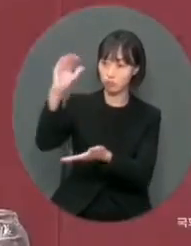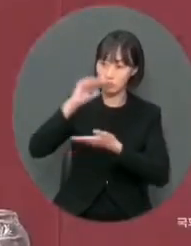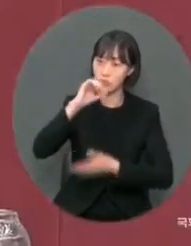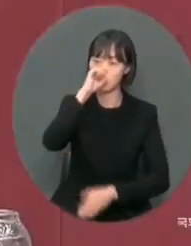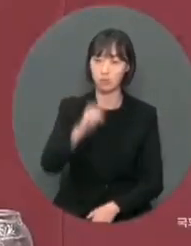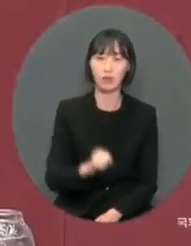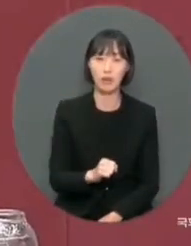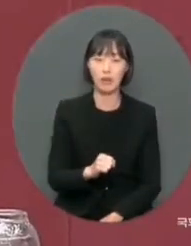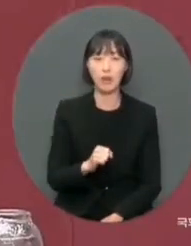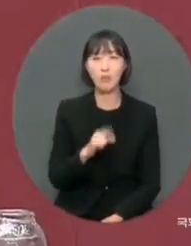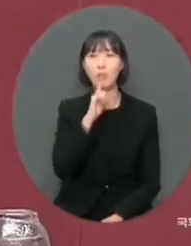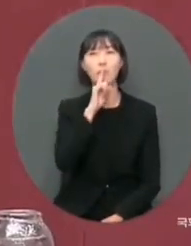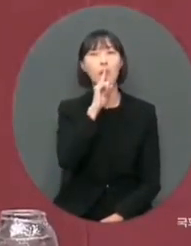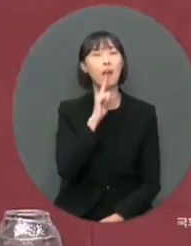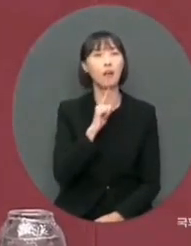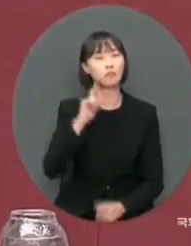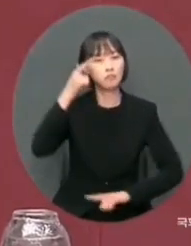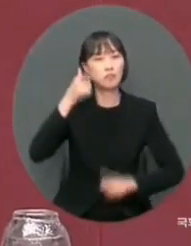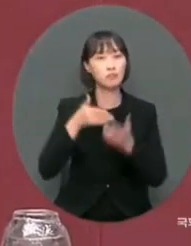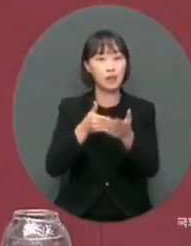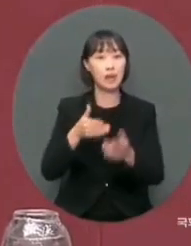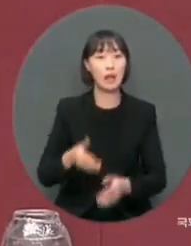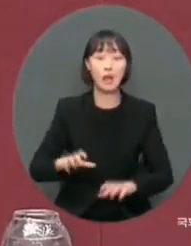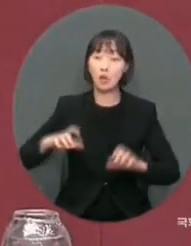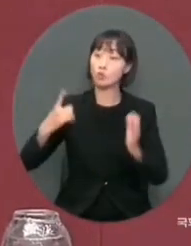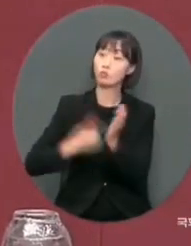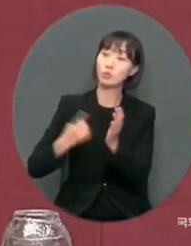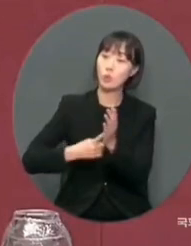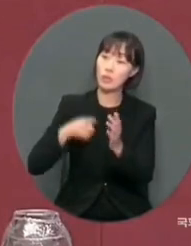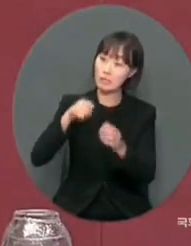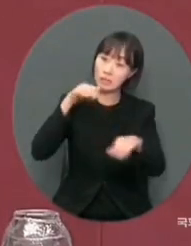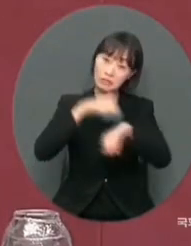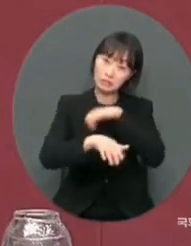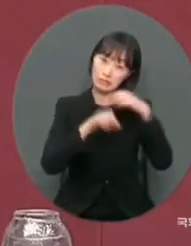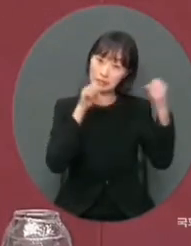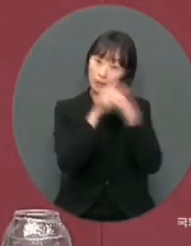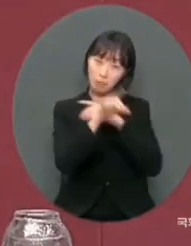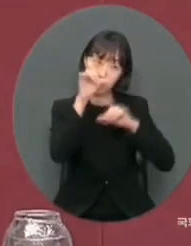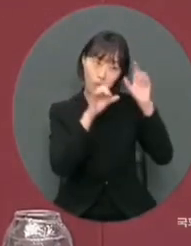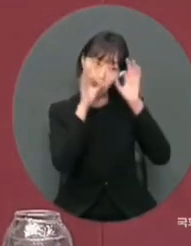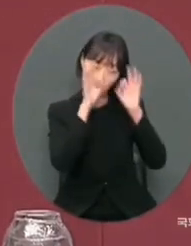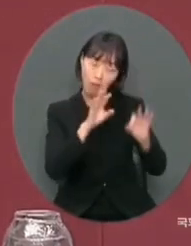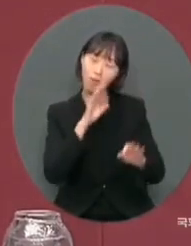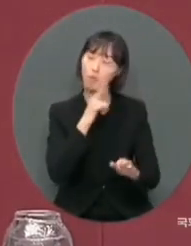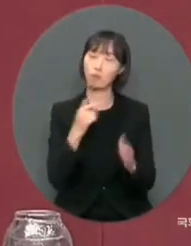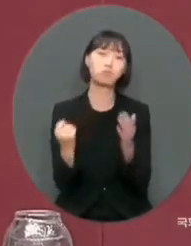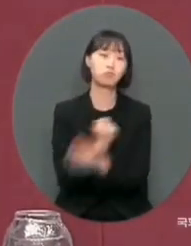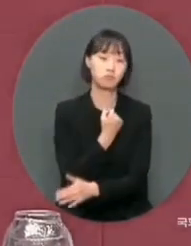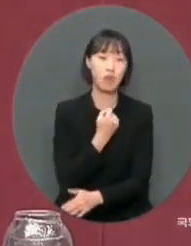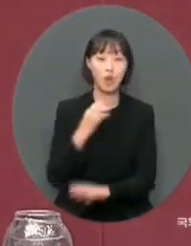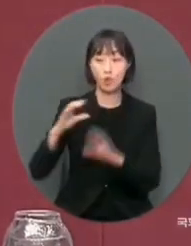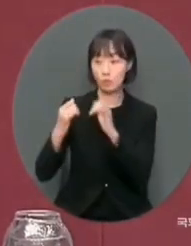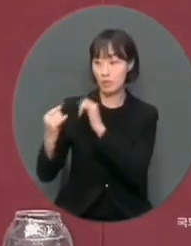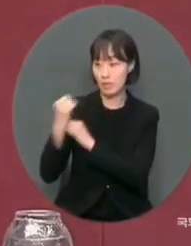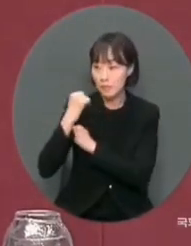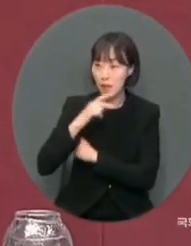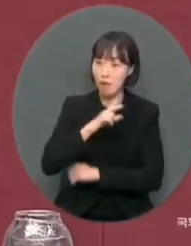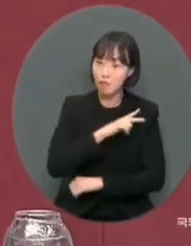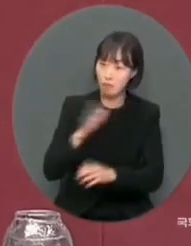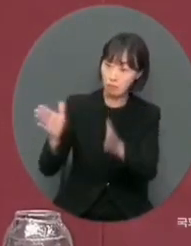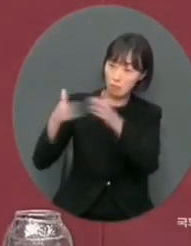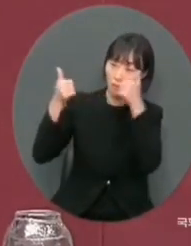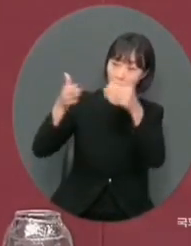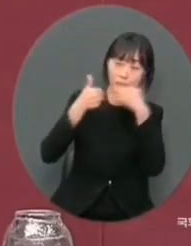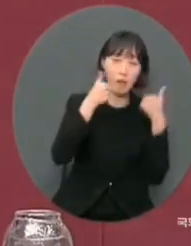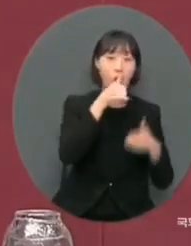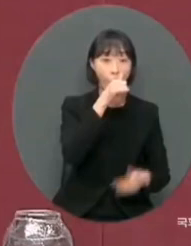국무총리의 이와 같은 답변 태도에 굉장히 유감을 표합니다. 뿐만 아니라 국민의힘 의원들 막말을 퍼붓고 있고 또 이 지금의